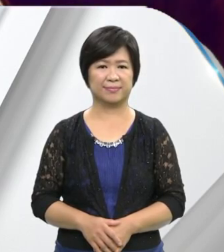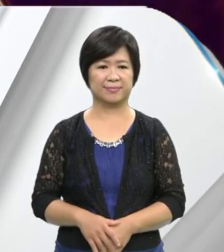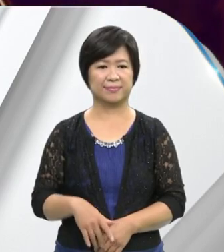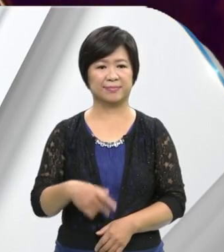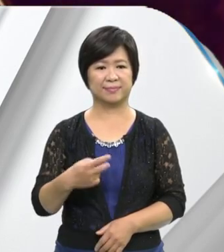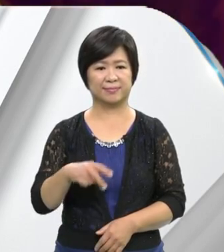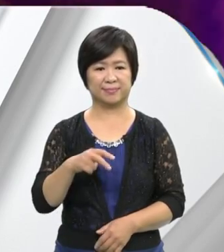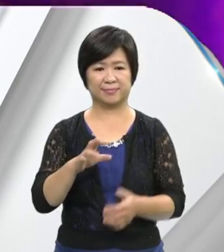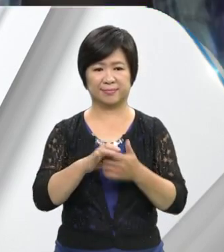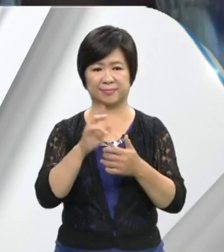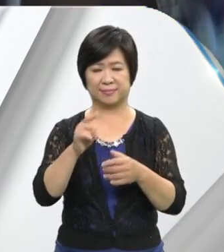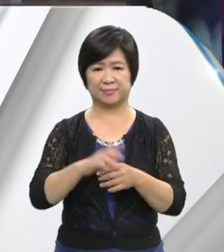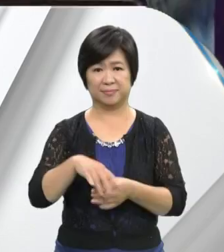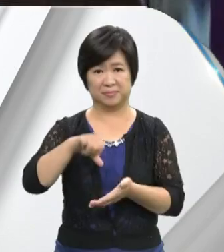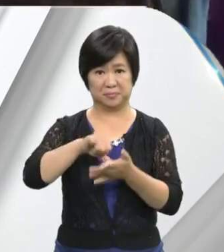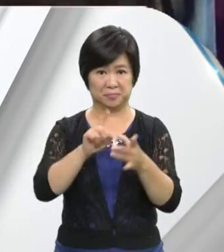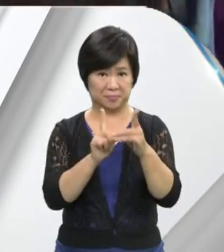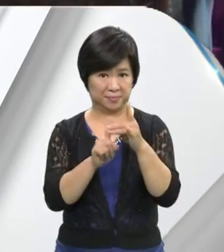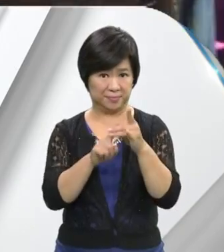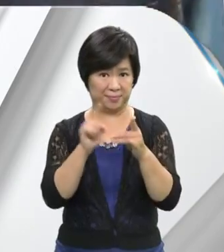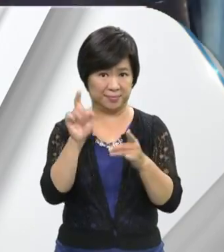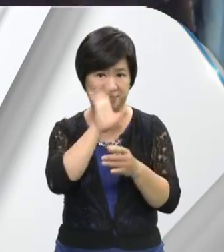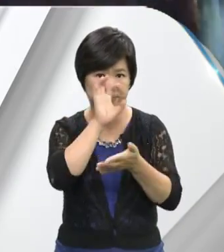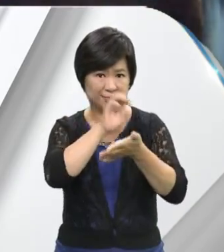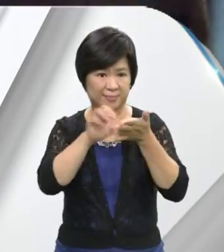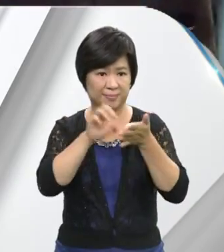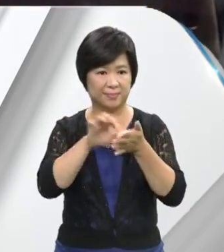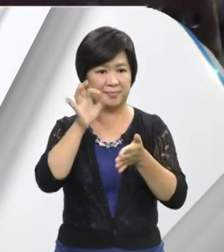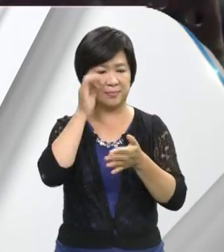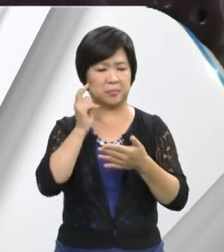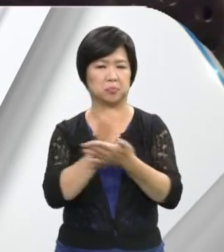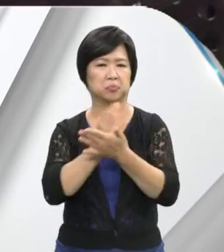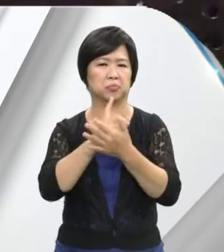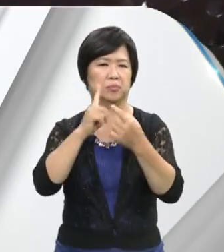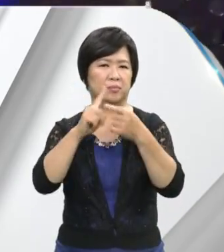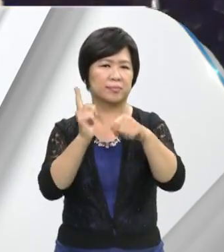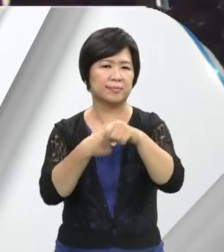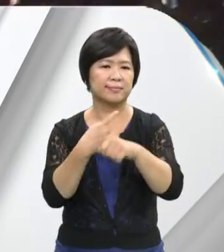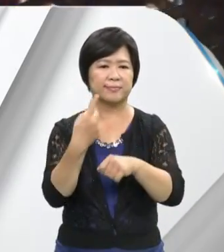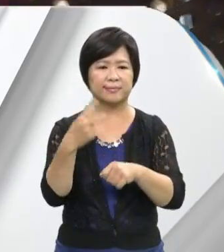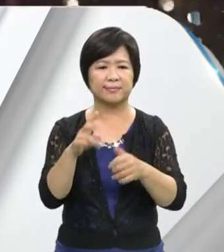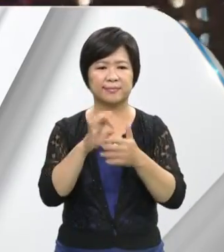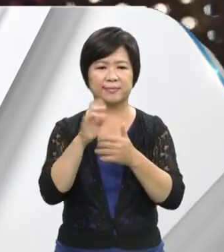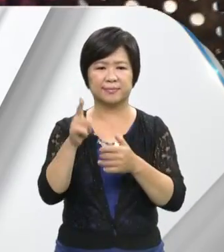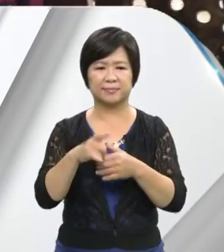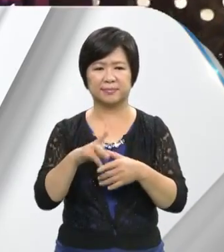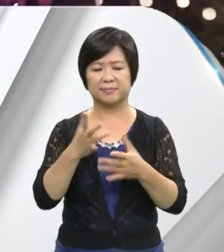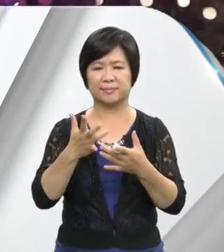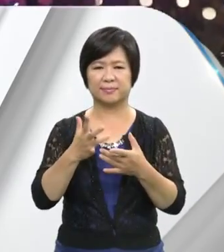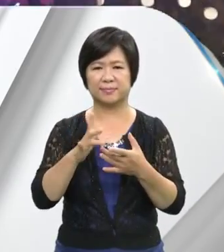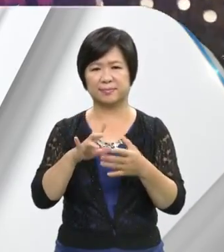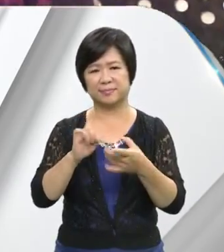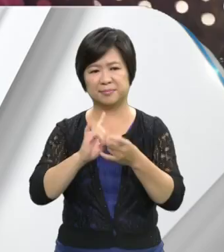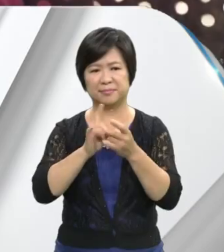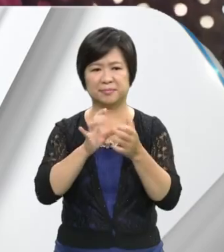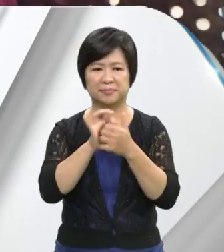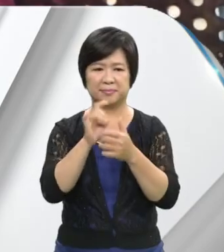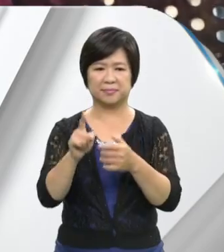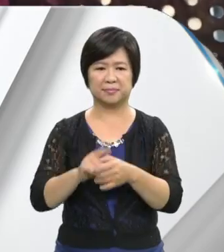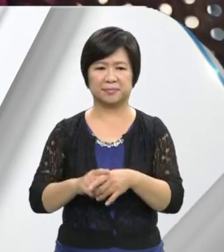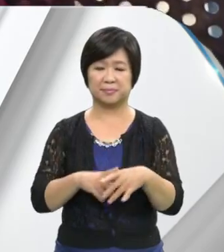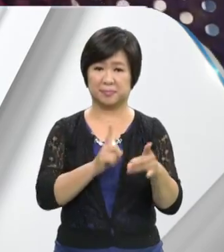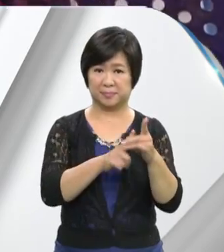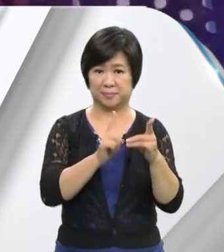当中一条中句，改成口水嘅歌词当中，唔单止批判人性，被巧妙运用，实现卡法当中富同富嘅发